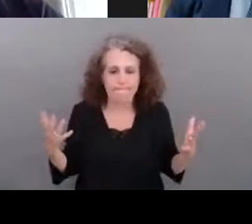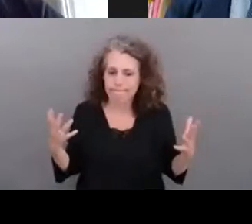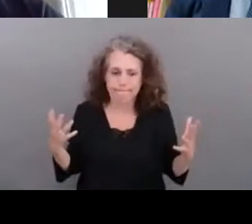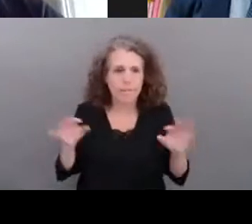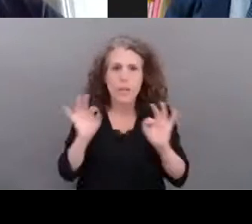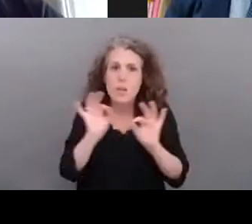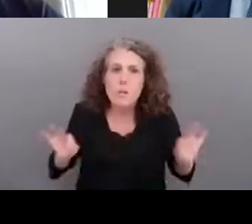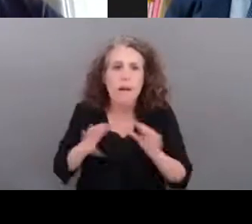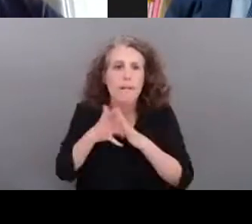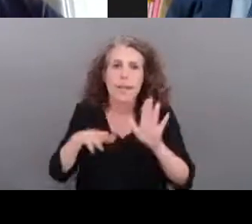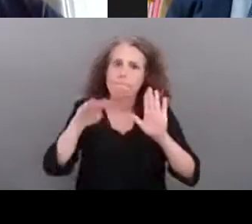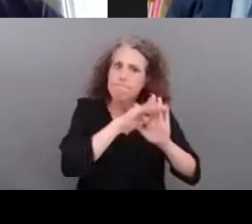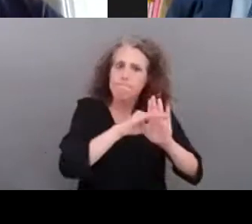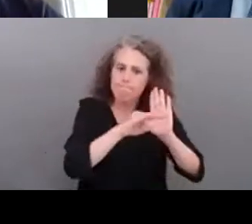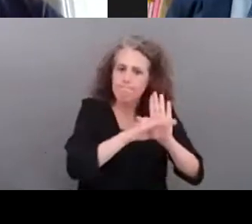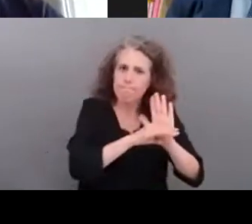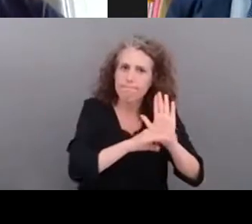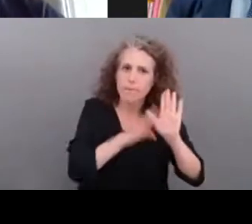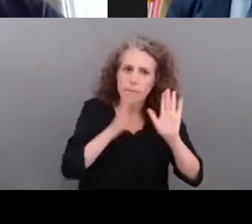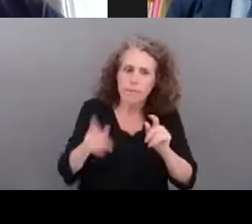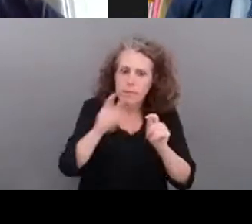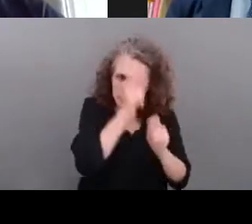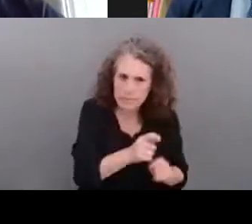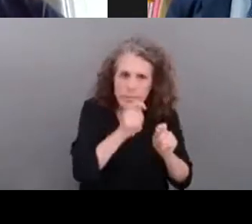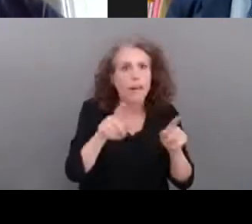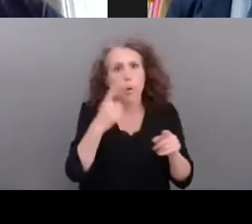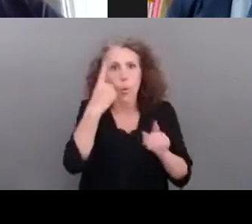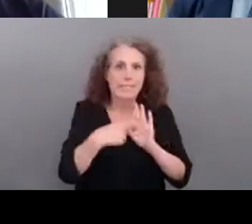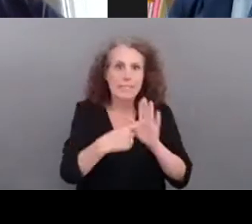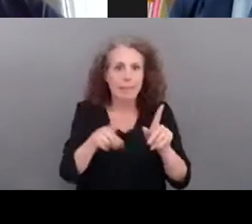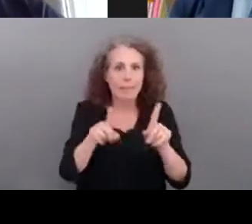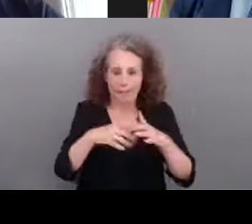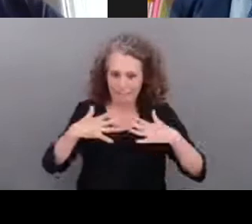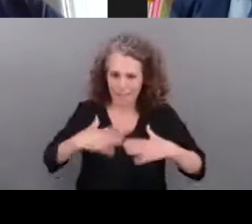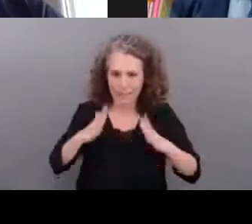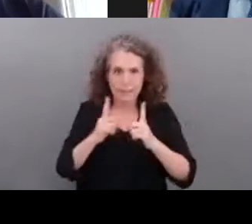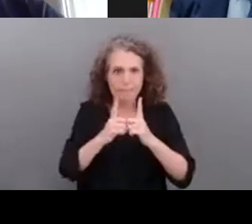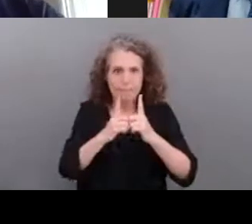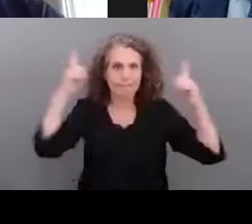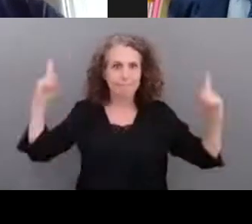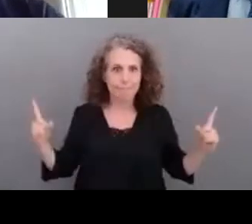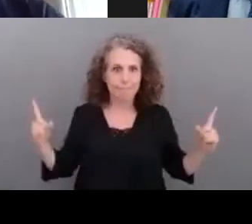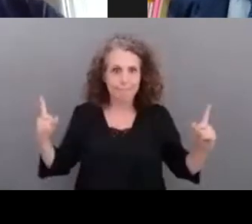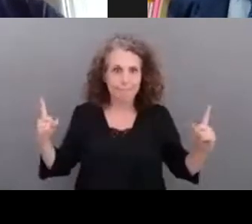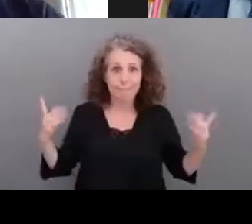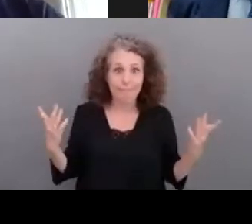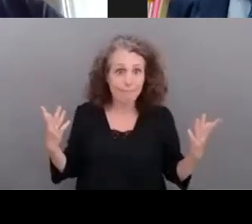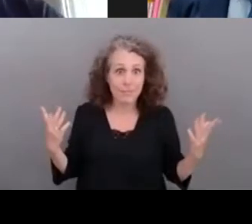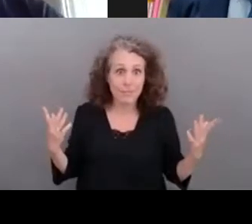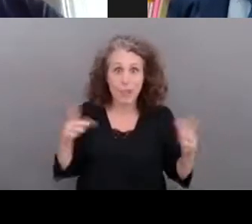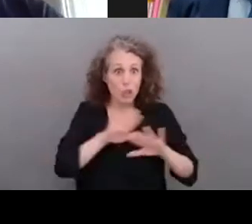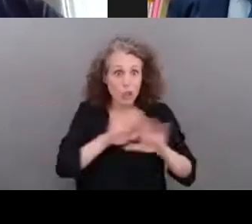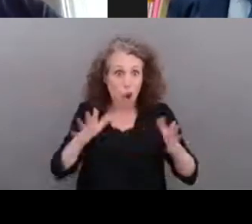aucun accès aux informations sur les mesures de prévention de la COVID. Par voie de conséquence, la COVID